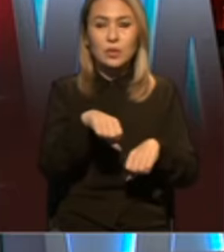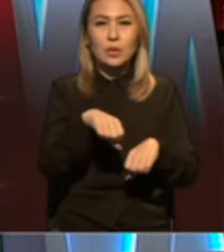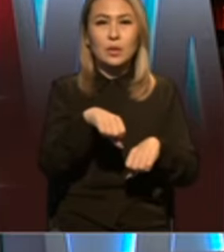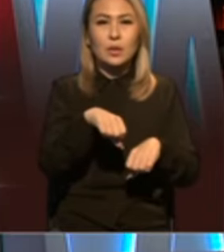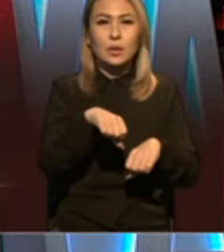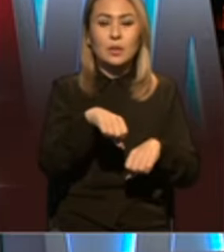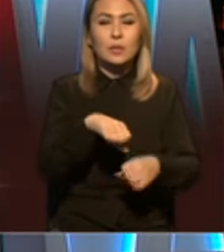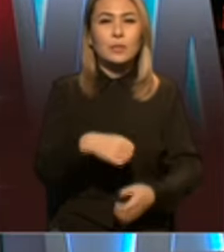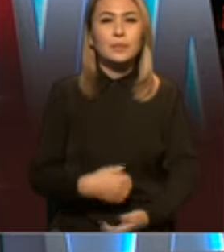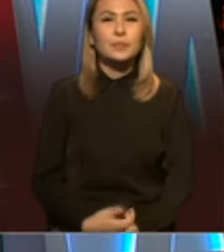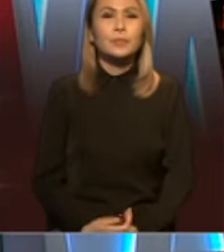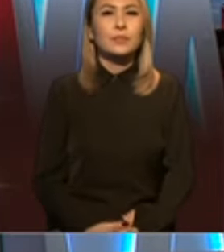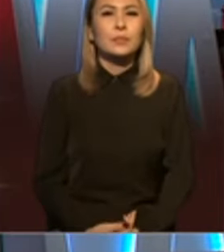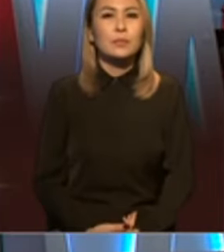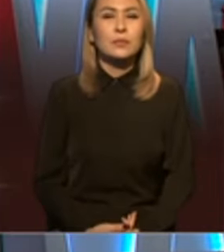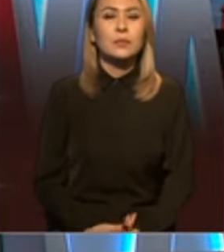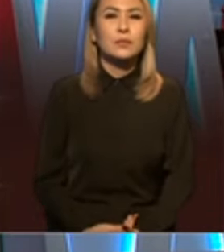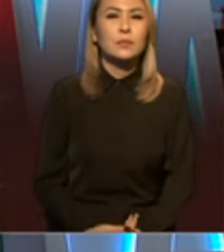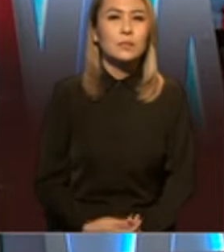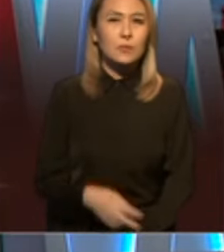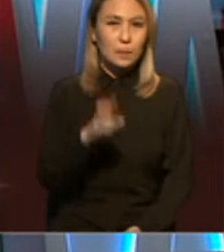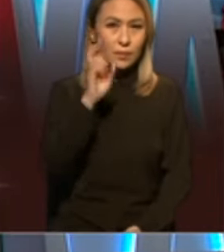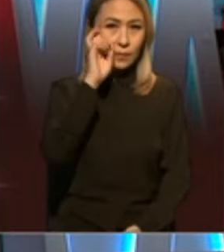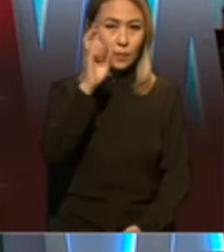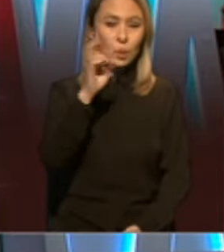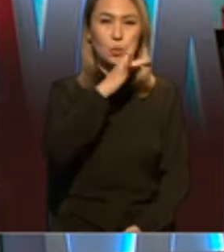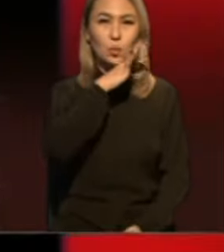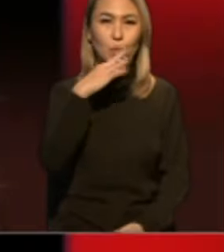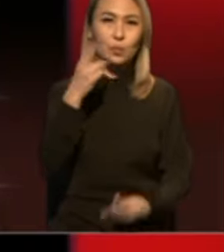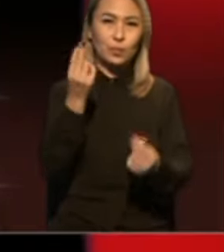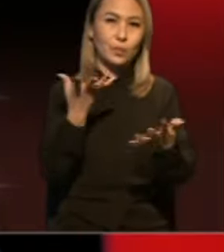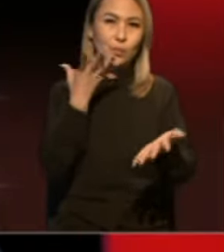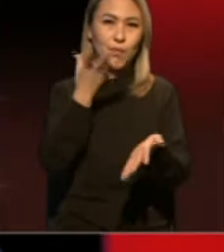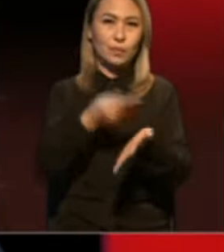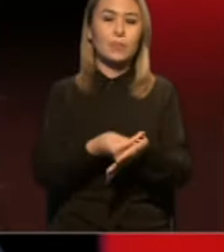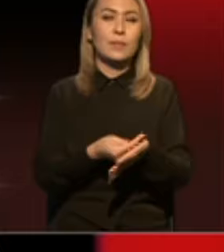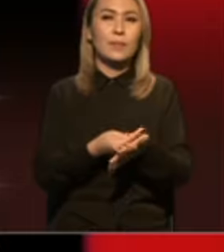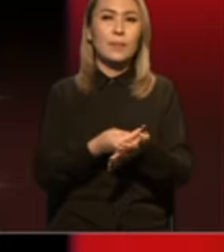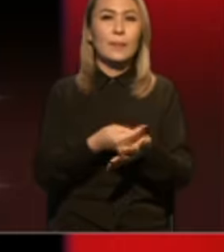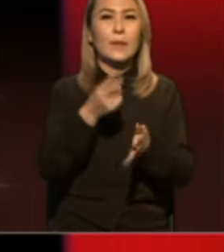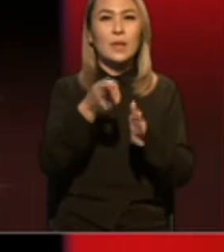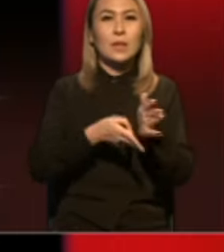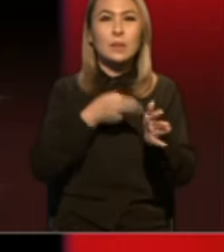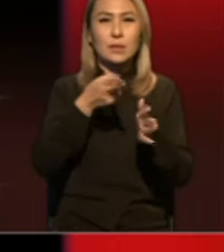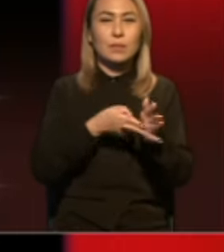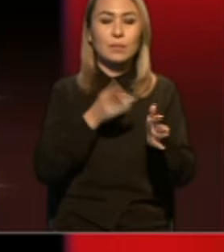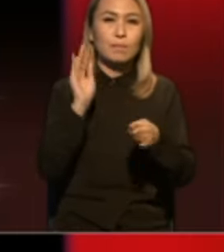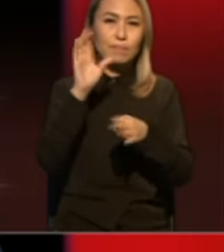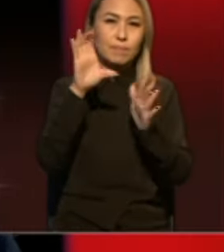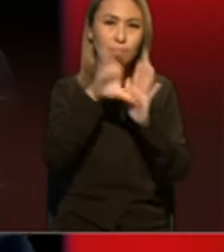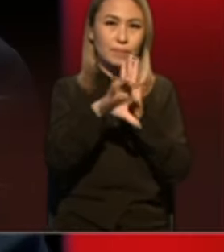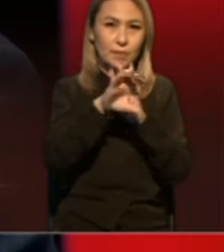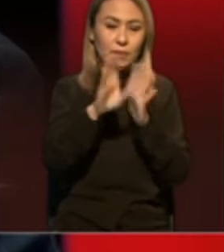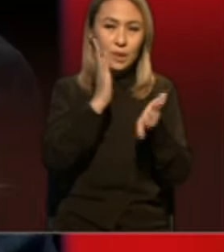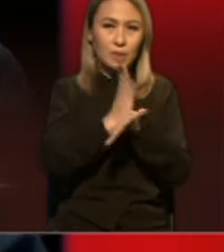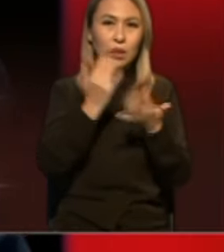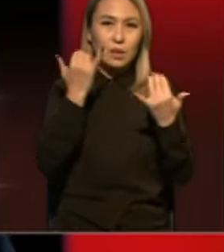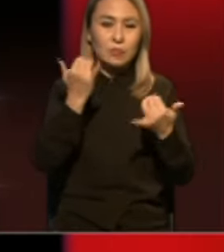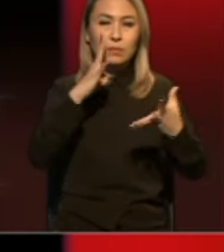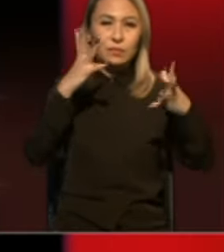осы жағынан, мысалы біздің мемлекетімізден қыруар қаржылар, мысалы темір жолына құйылып жатыр. Соның ішінде біз соны